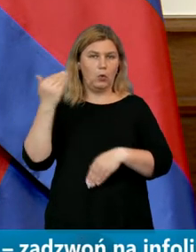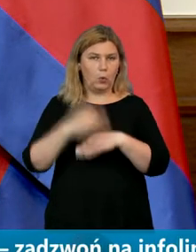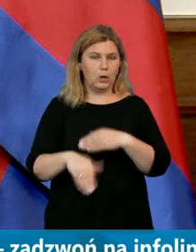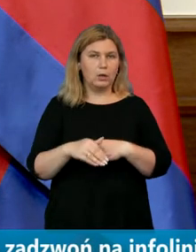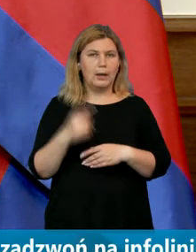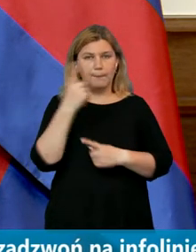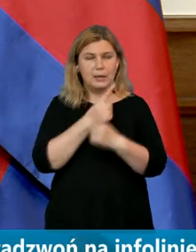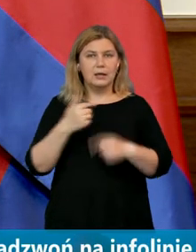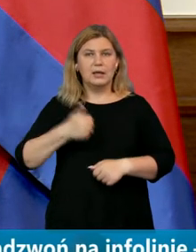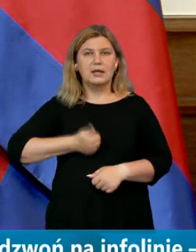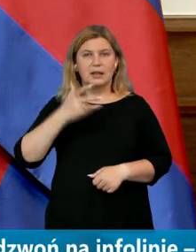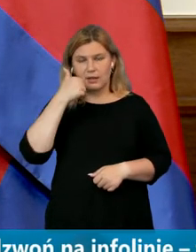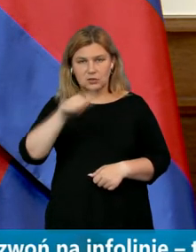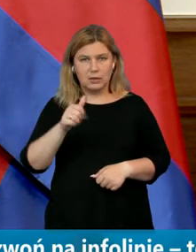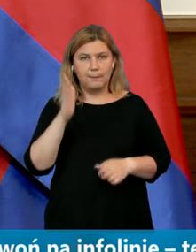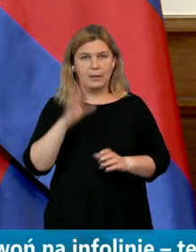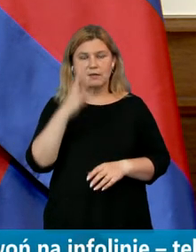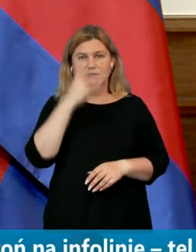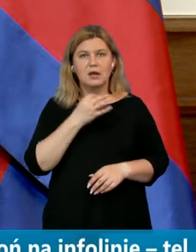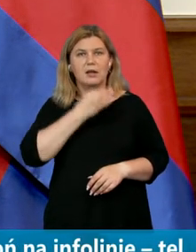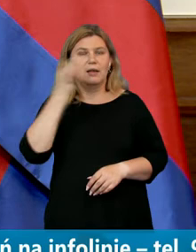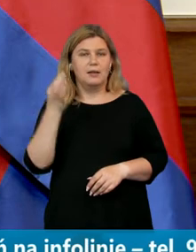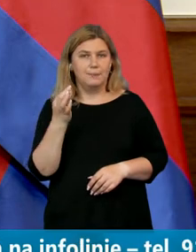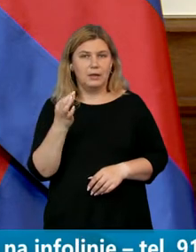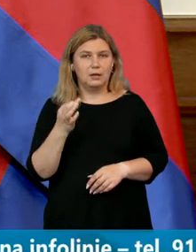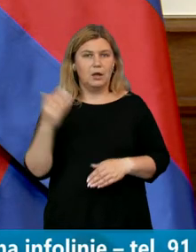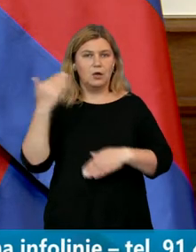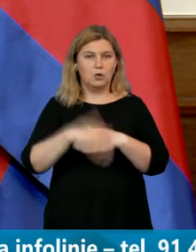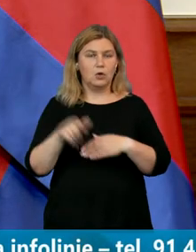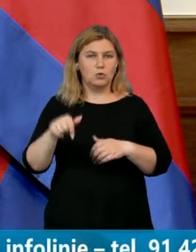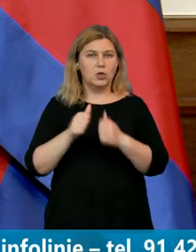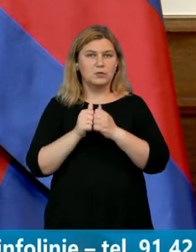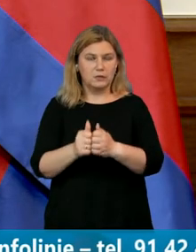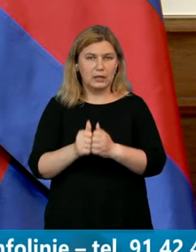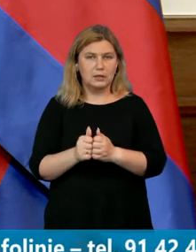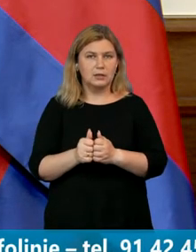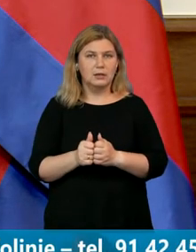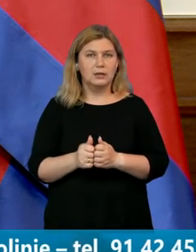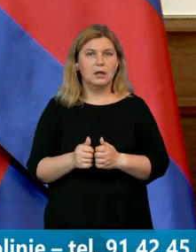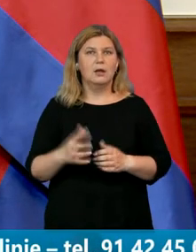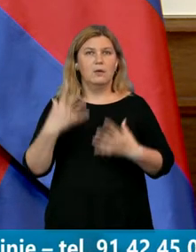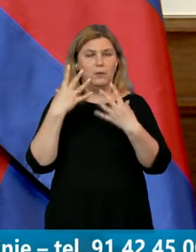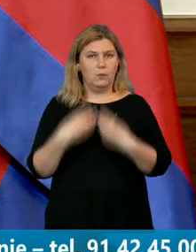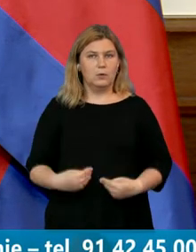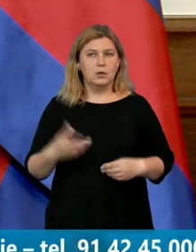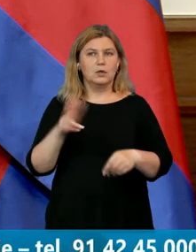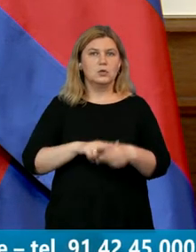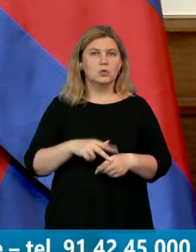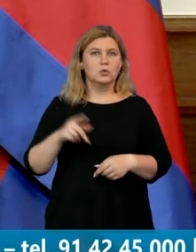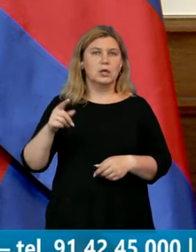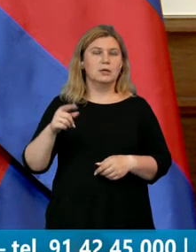myślę, że w ciągu paru tygodni będzie to wyglądało coraz lepiej. Kończymy to zadanie i w końcu delikatna ulga dla osób, które